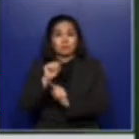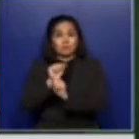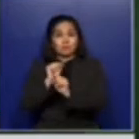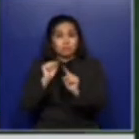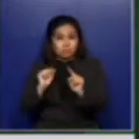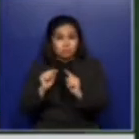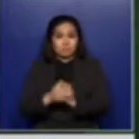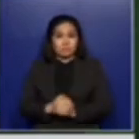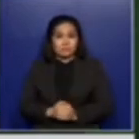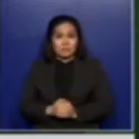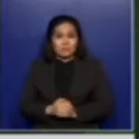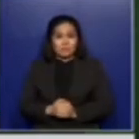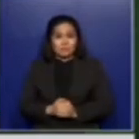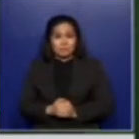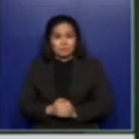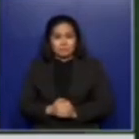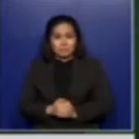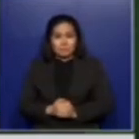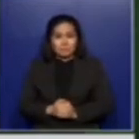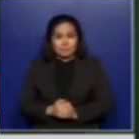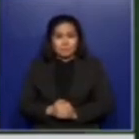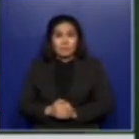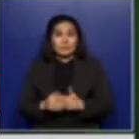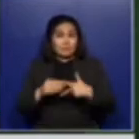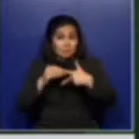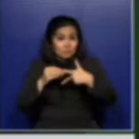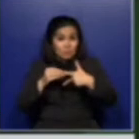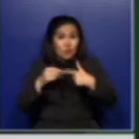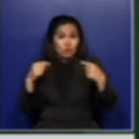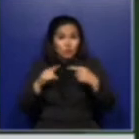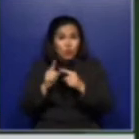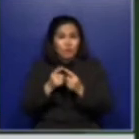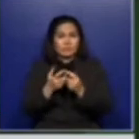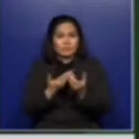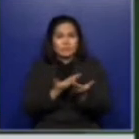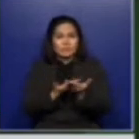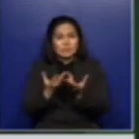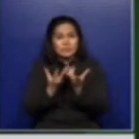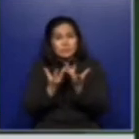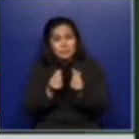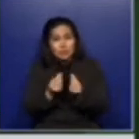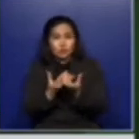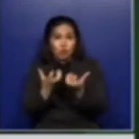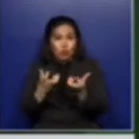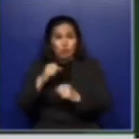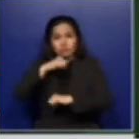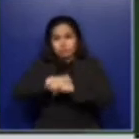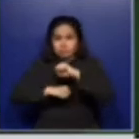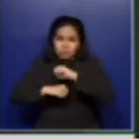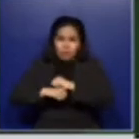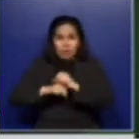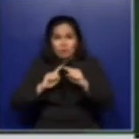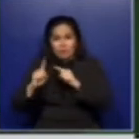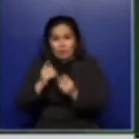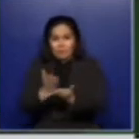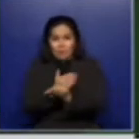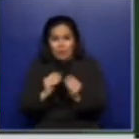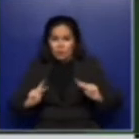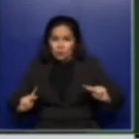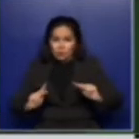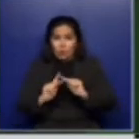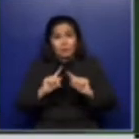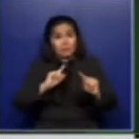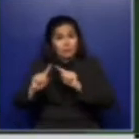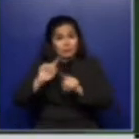20.5% งบลงทุนคืองบในการในหมวดของคุรุพันธ์ที่ดินสิ่งก่อสร้างซึ่งจะกระจายไปตามทุกกระทรวงทบวงกลมของประเทศของ